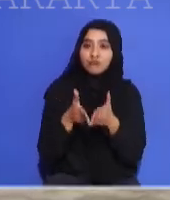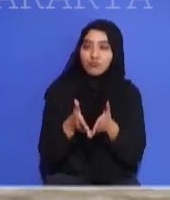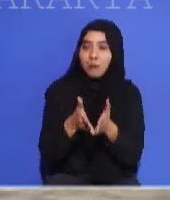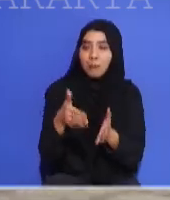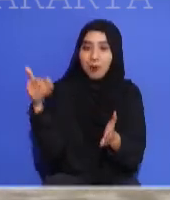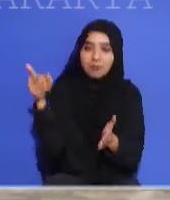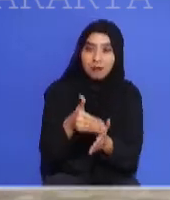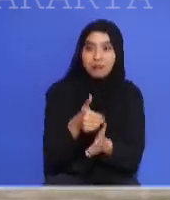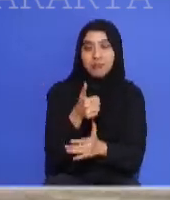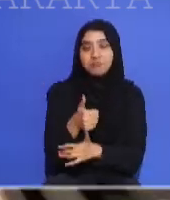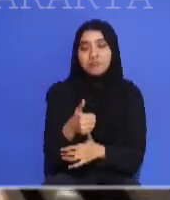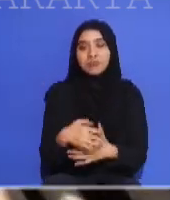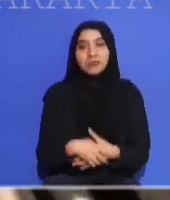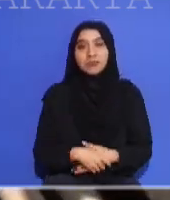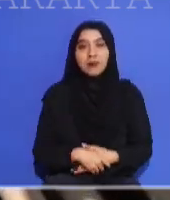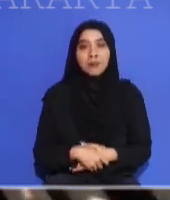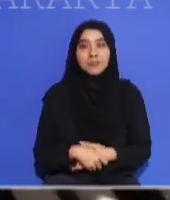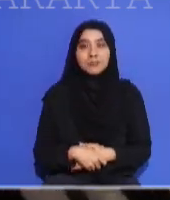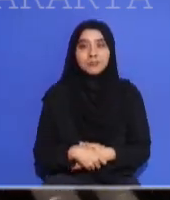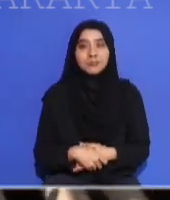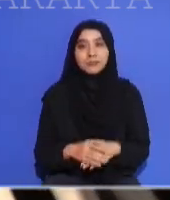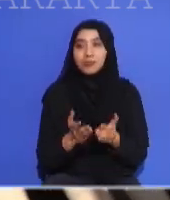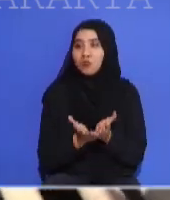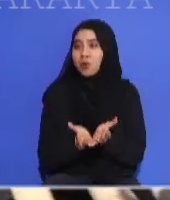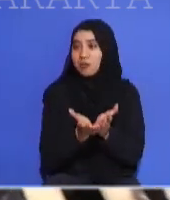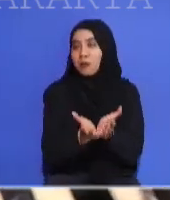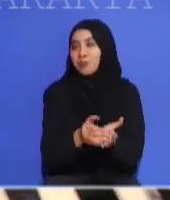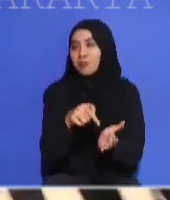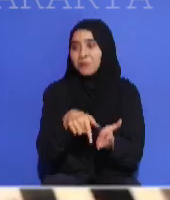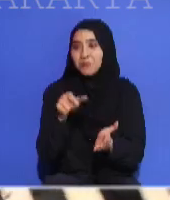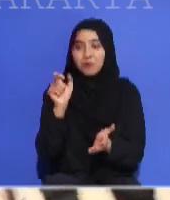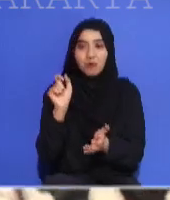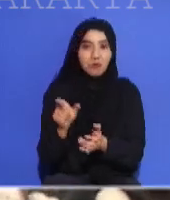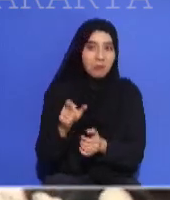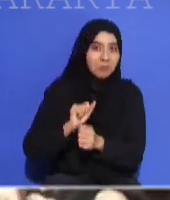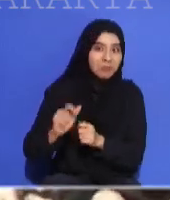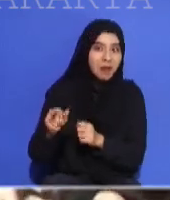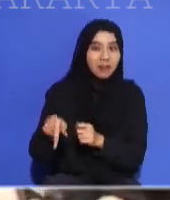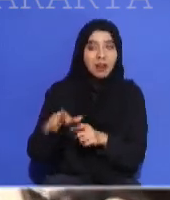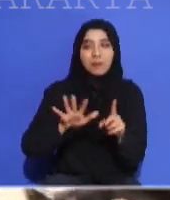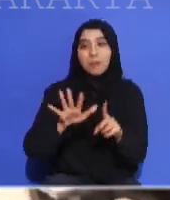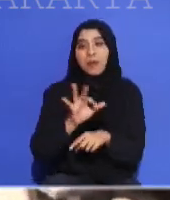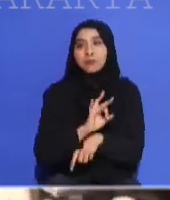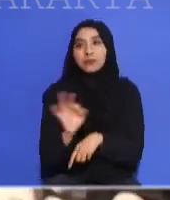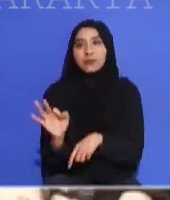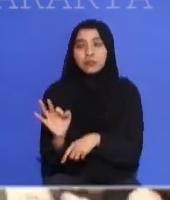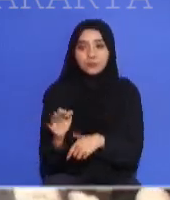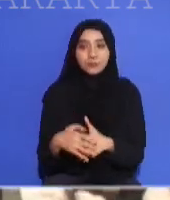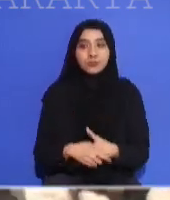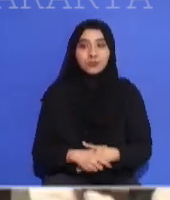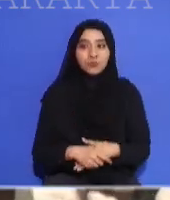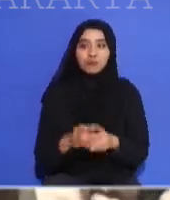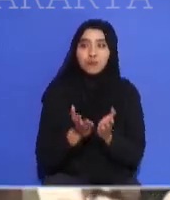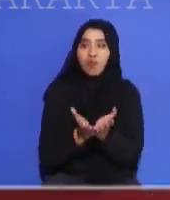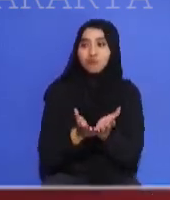wisata. Menawi badhe nitih prau kano menika, para pelancong mbayaripun namung gangsal Rp11.000 kangge prau ingkang